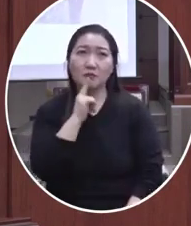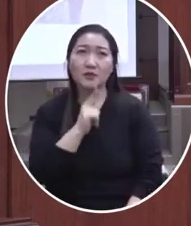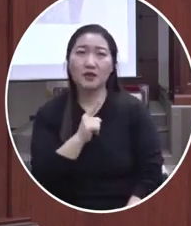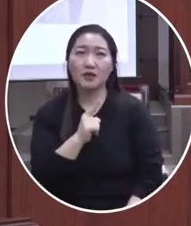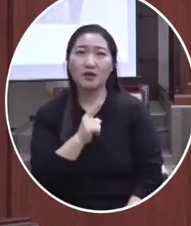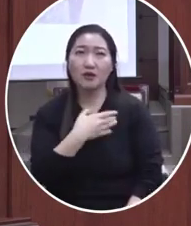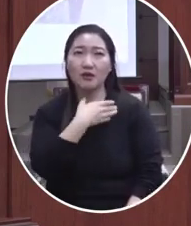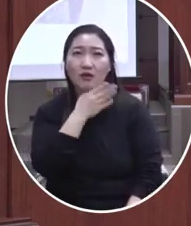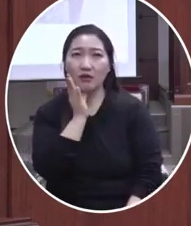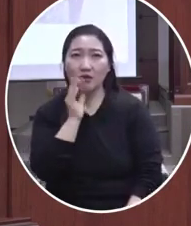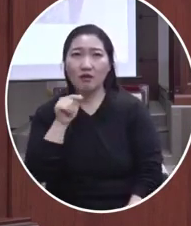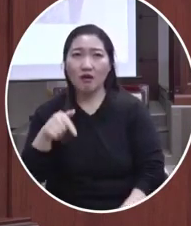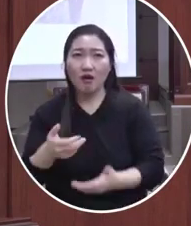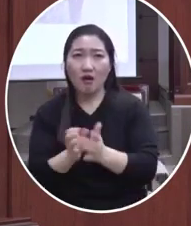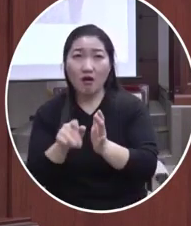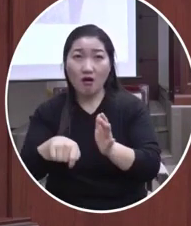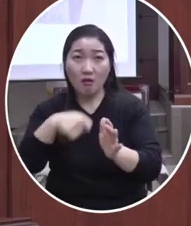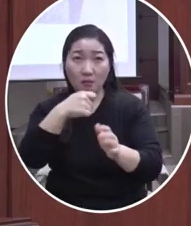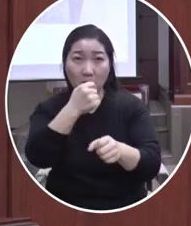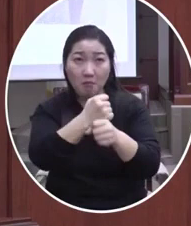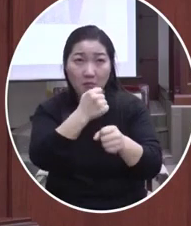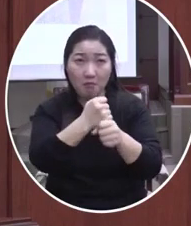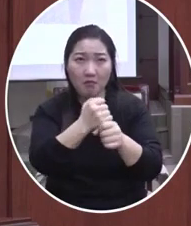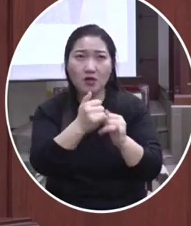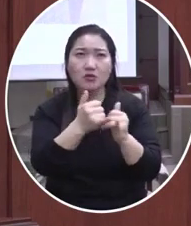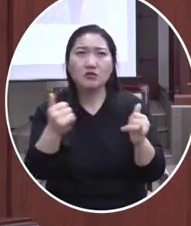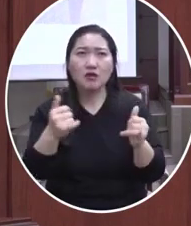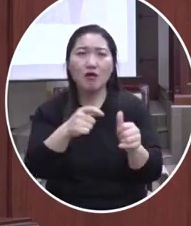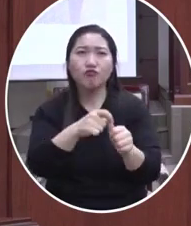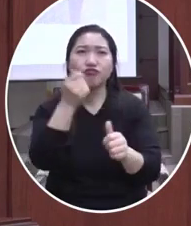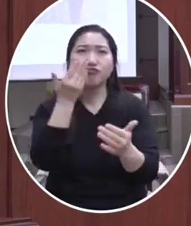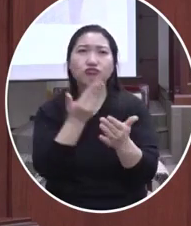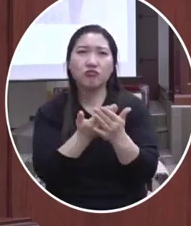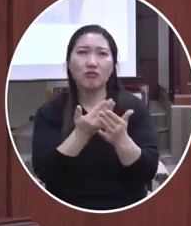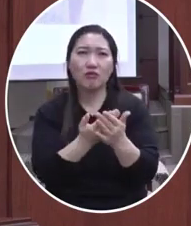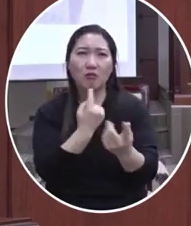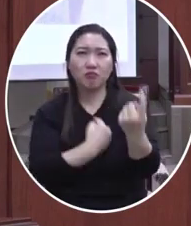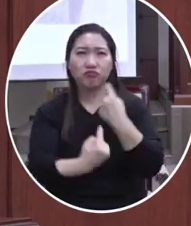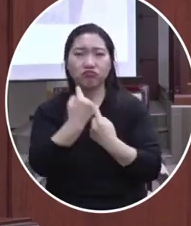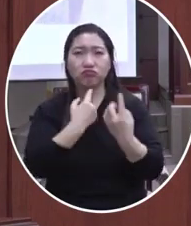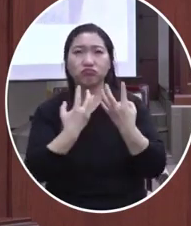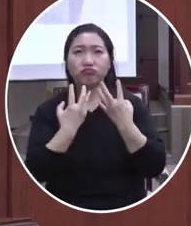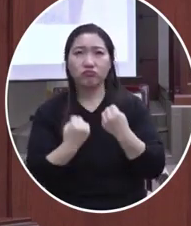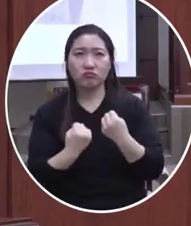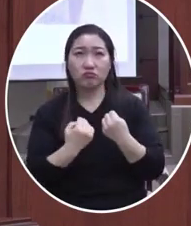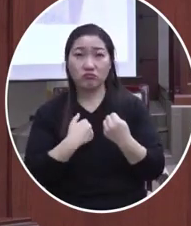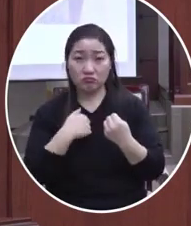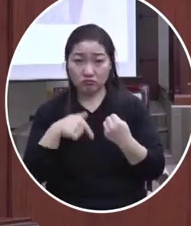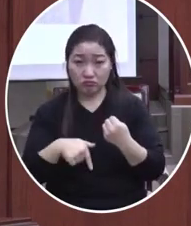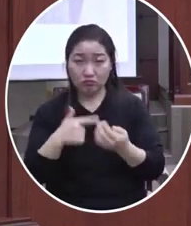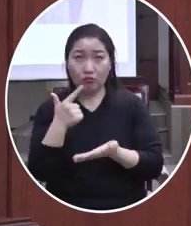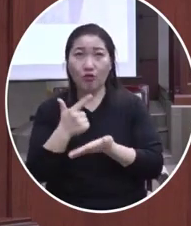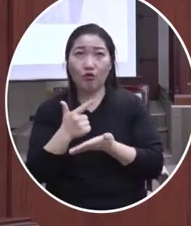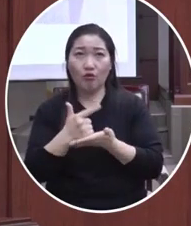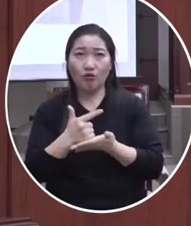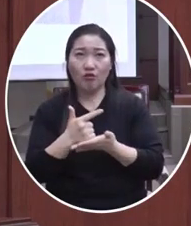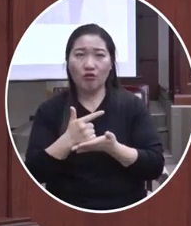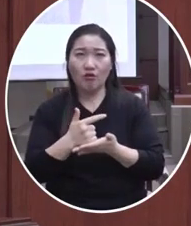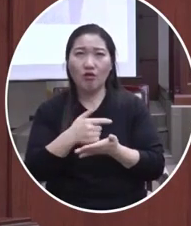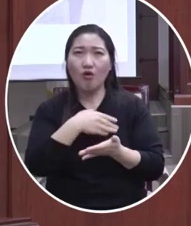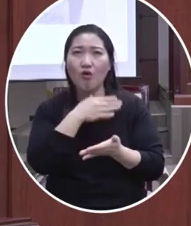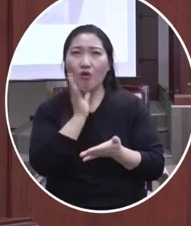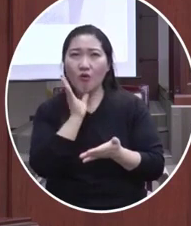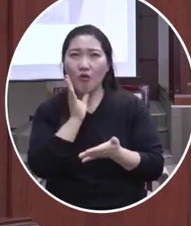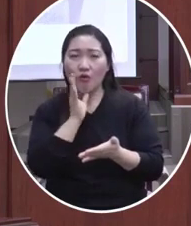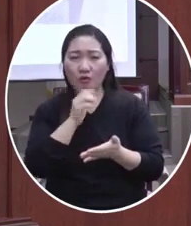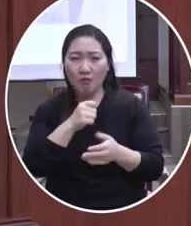하십니다. 경로당에서 식사를 준비해 줄 사람을 구해달라는 민원이 정말 많습니다. 우리 구가 이런